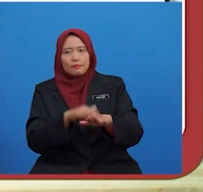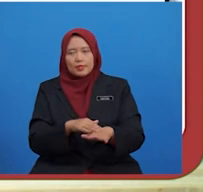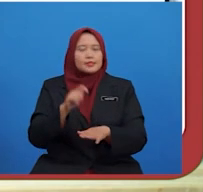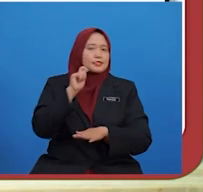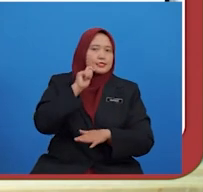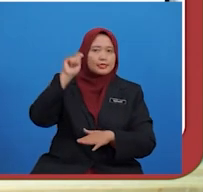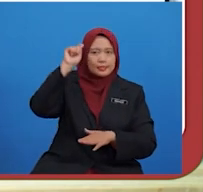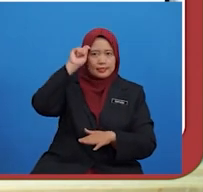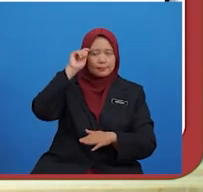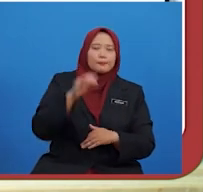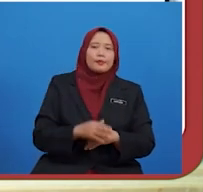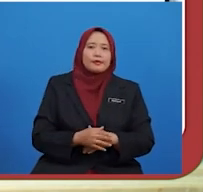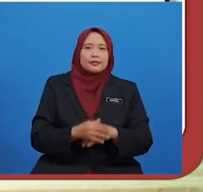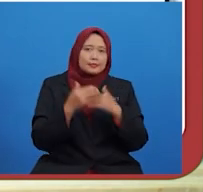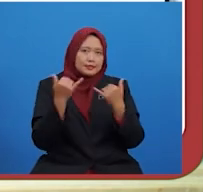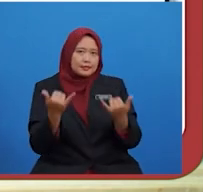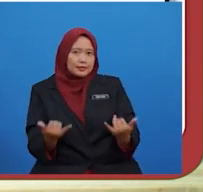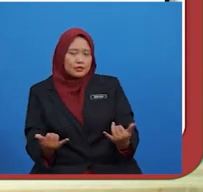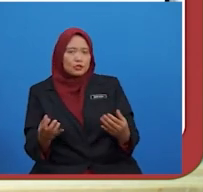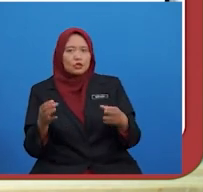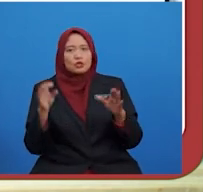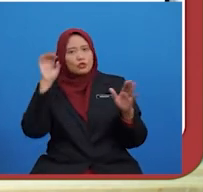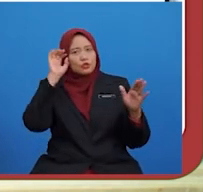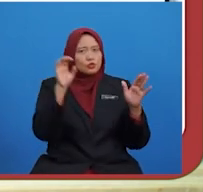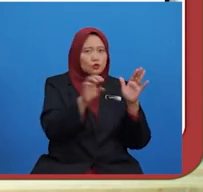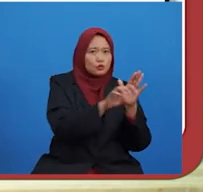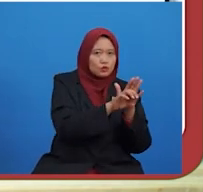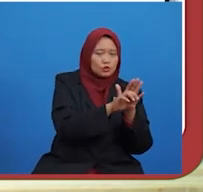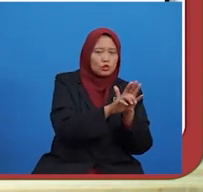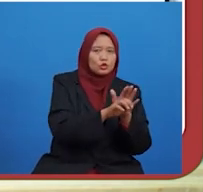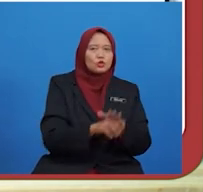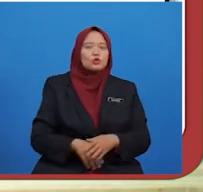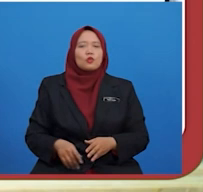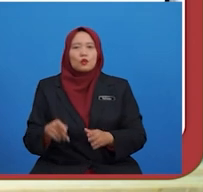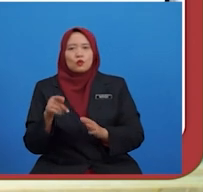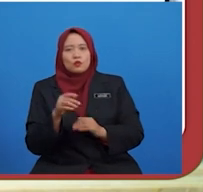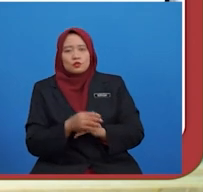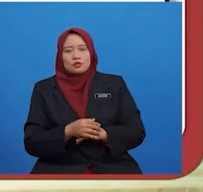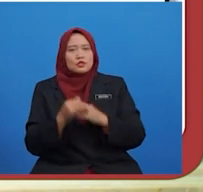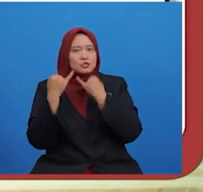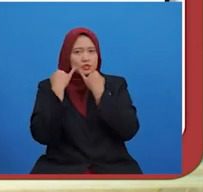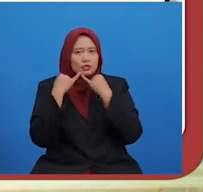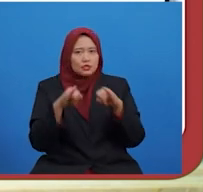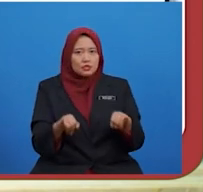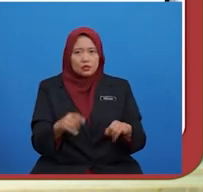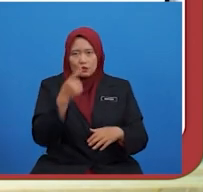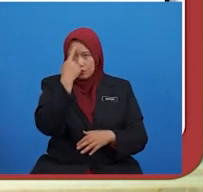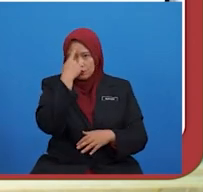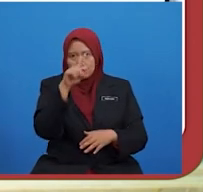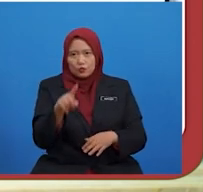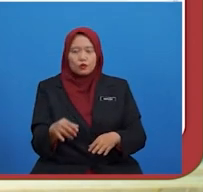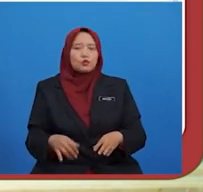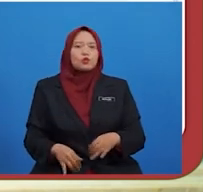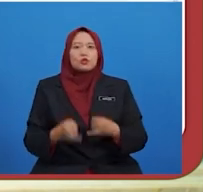Sekarang, mari kita lihat contoh pengisytiharan pemboleh ubah dan penetapan nilai bagi jenis